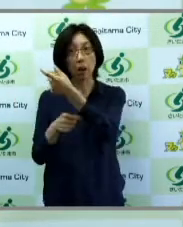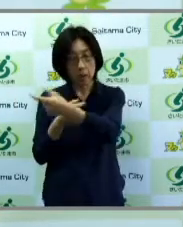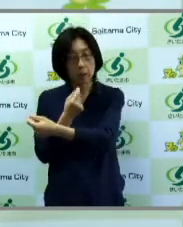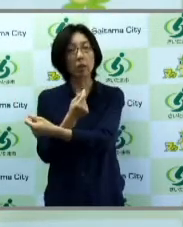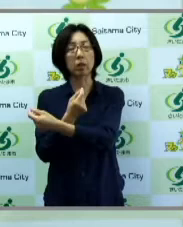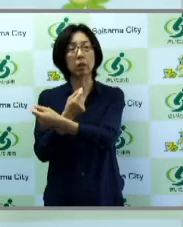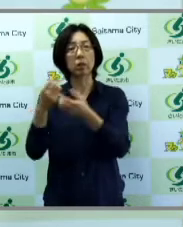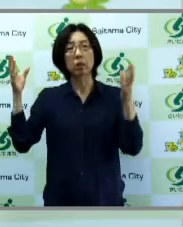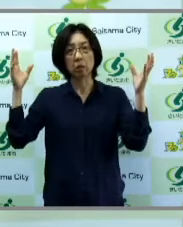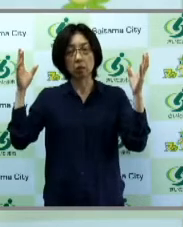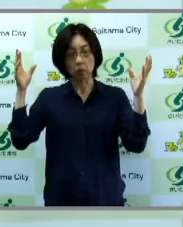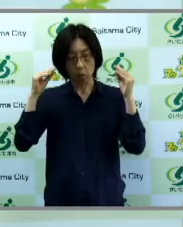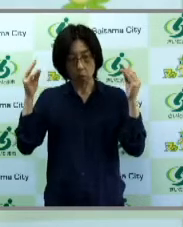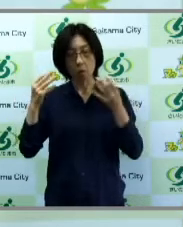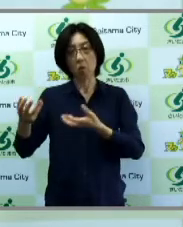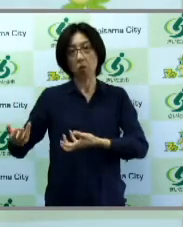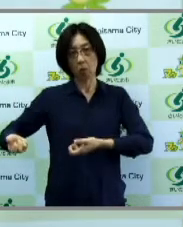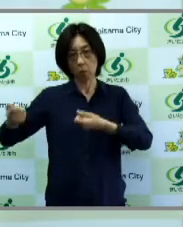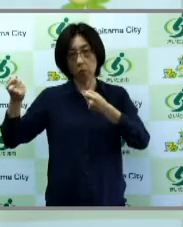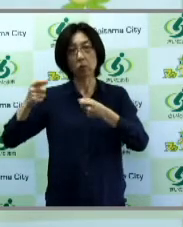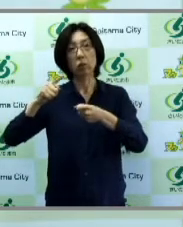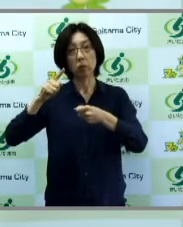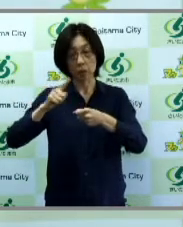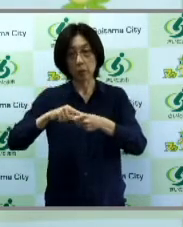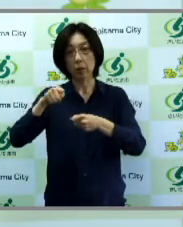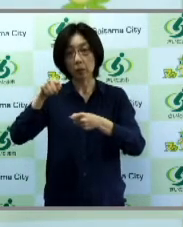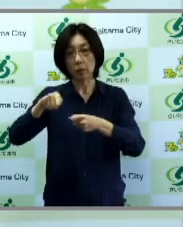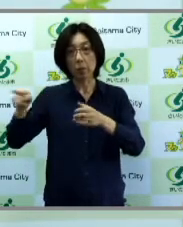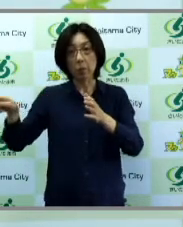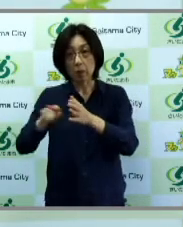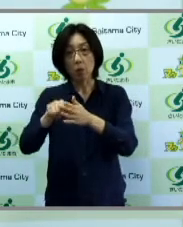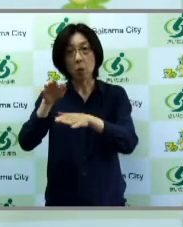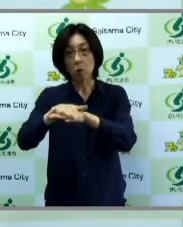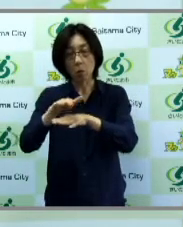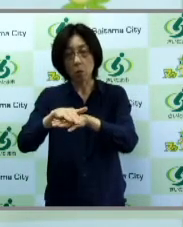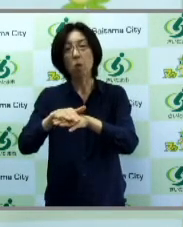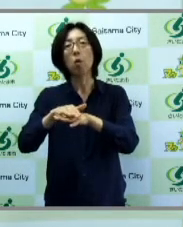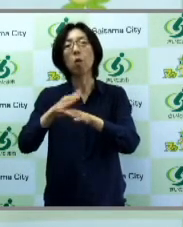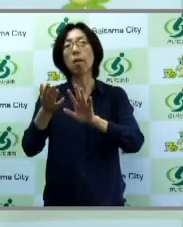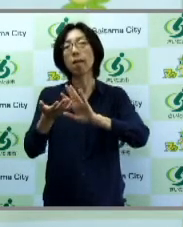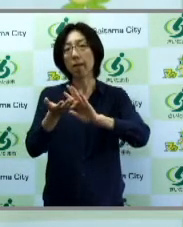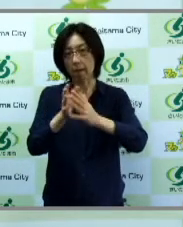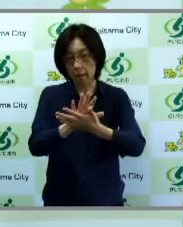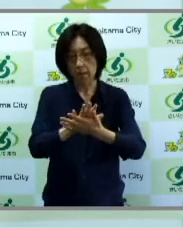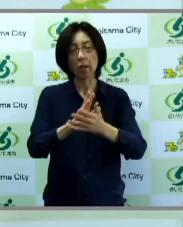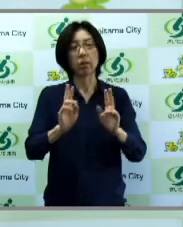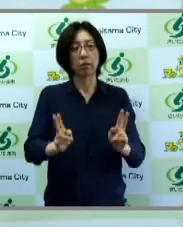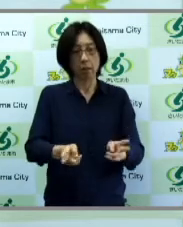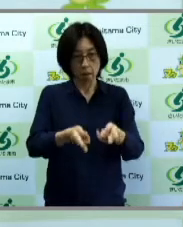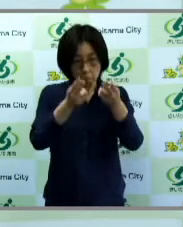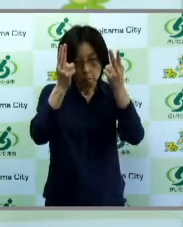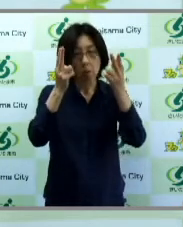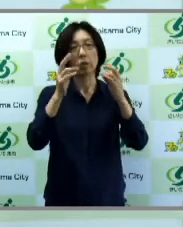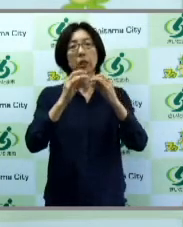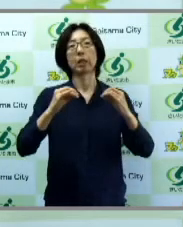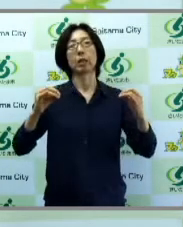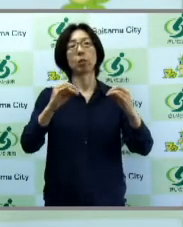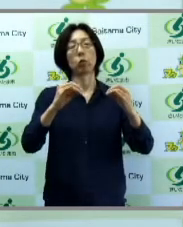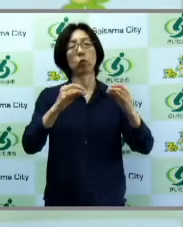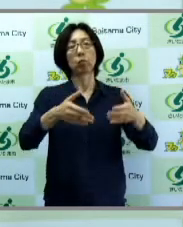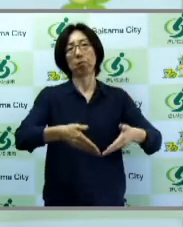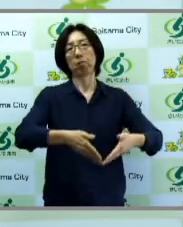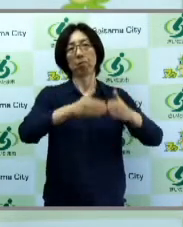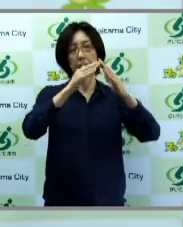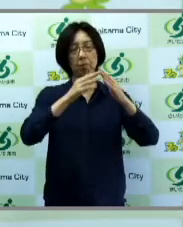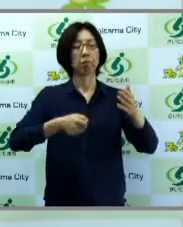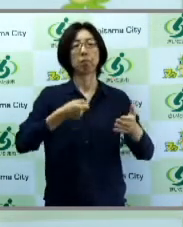として、まあ、今回新たにこういったまあチームを立ち上げさせていただくということになったところでございます